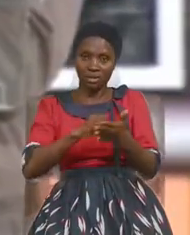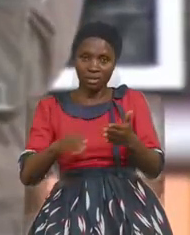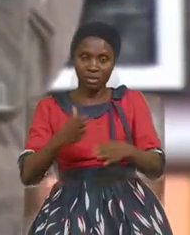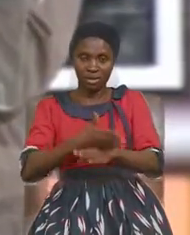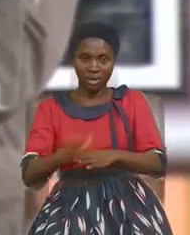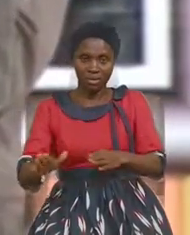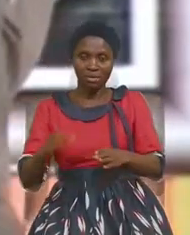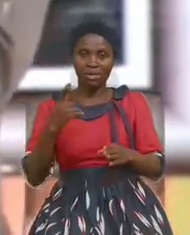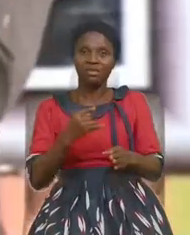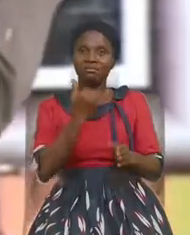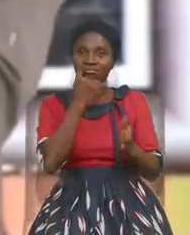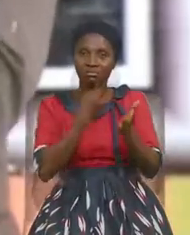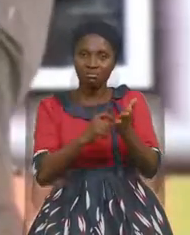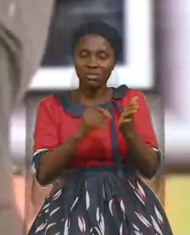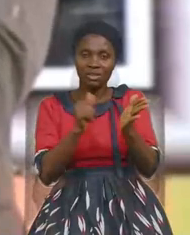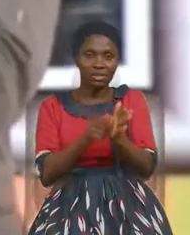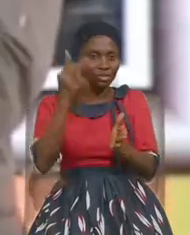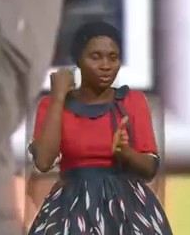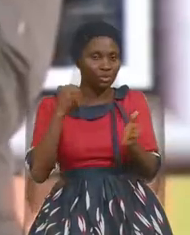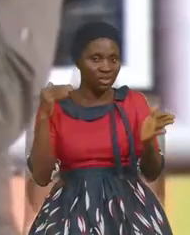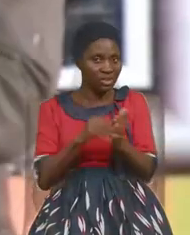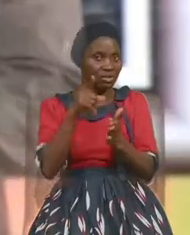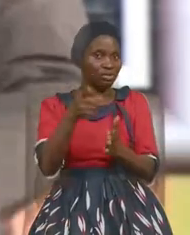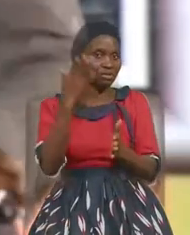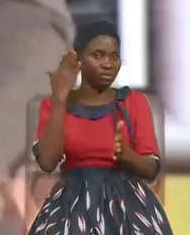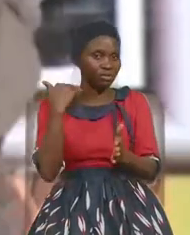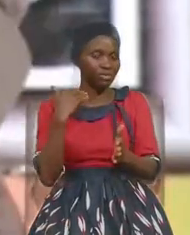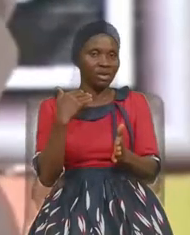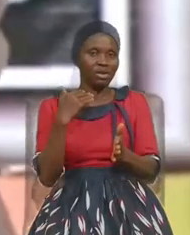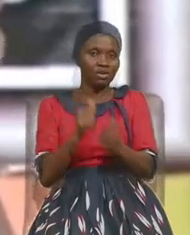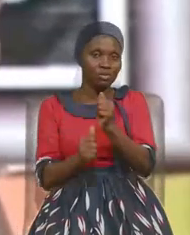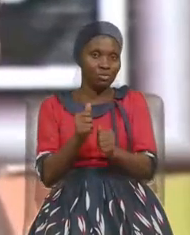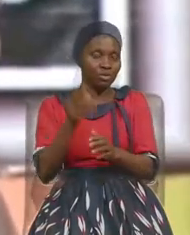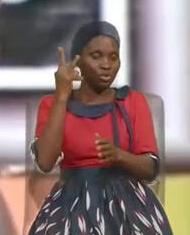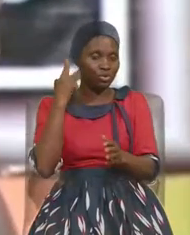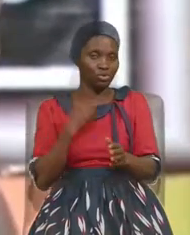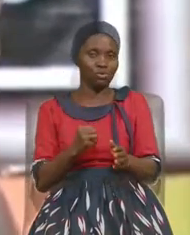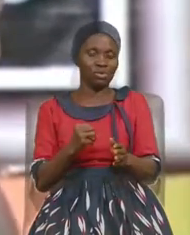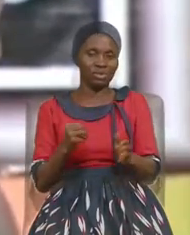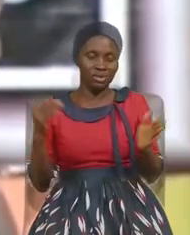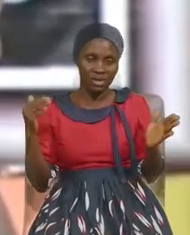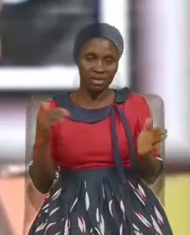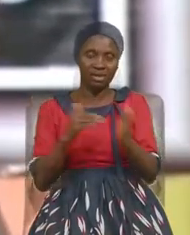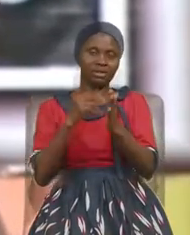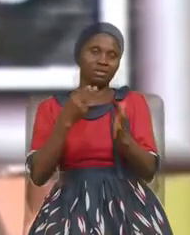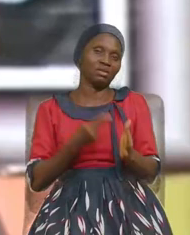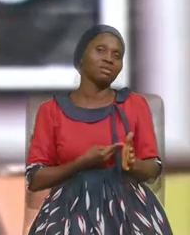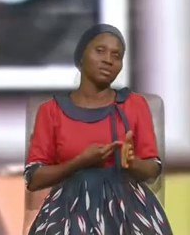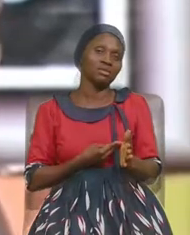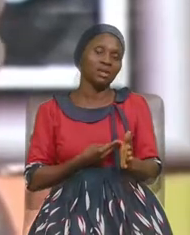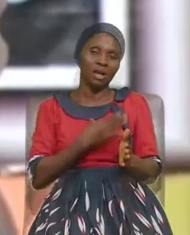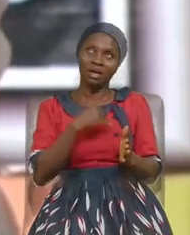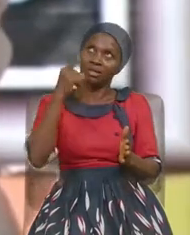l'acte dont les ordonnances nous condamnaient et qui subsistait contre nous. Et il l'a détruit en